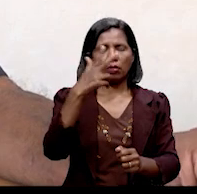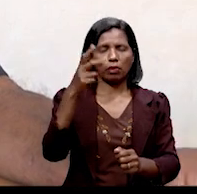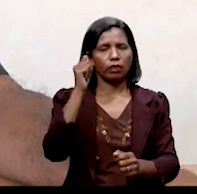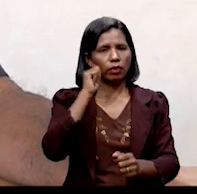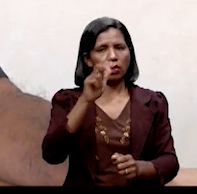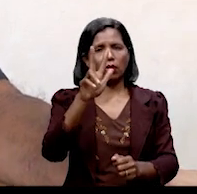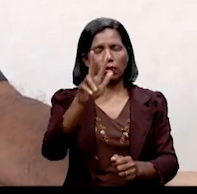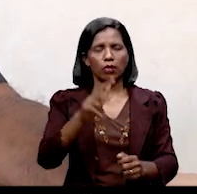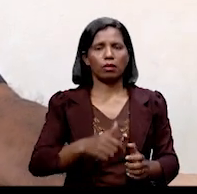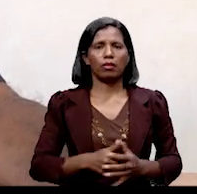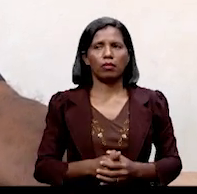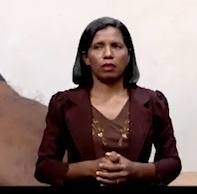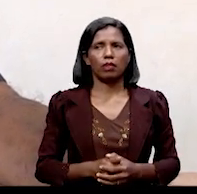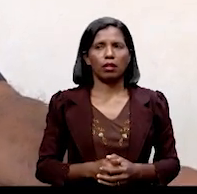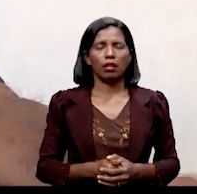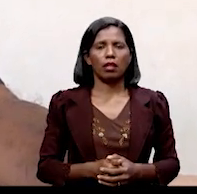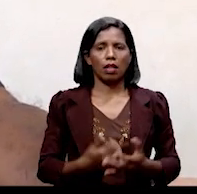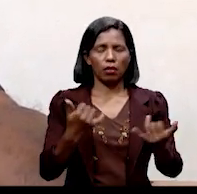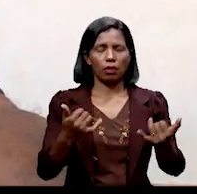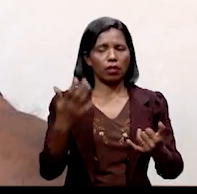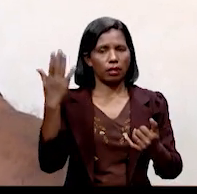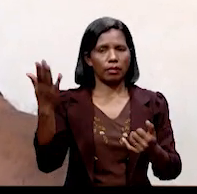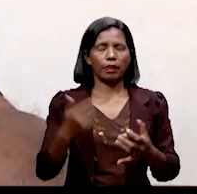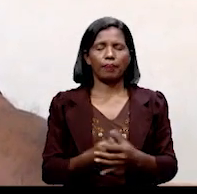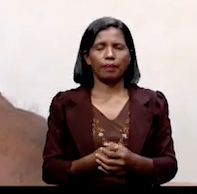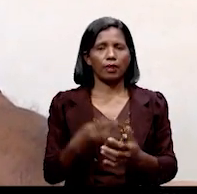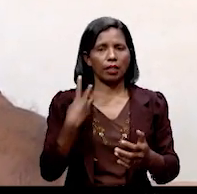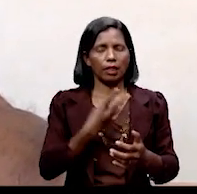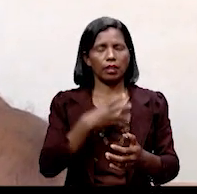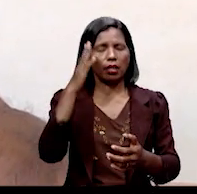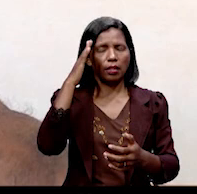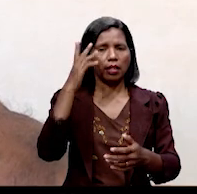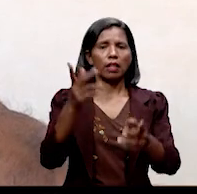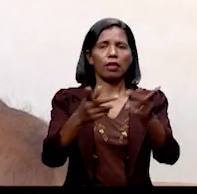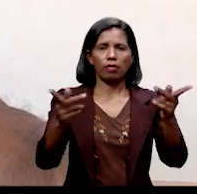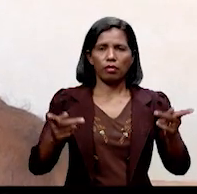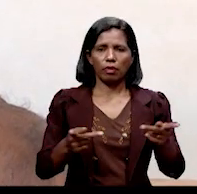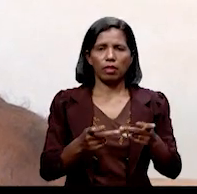tolu, nebe maka iha neba ita tene kata fatin